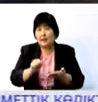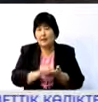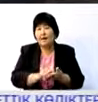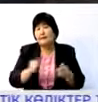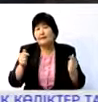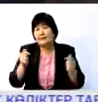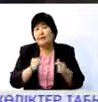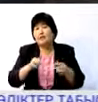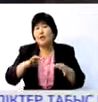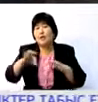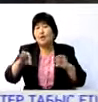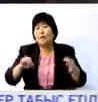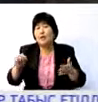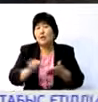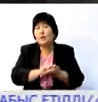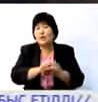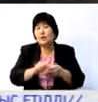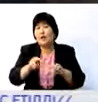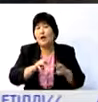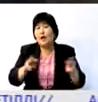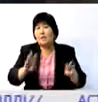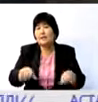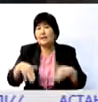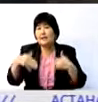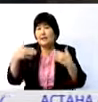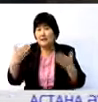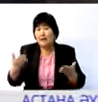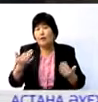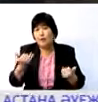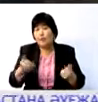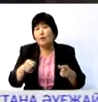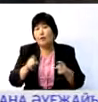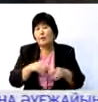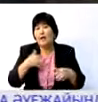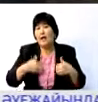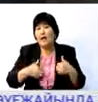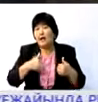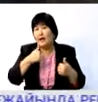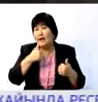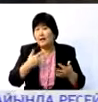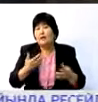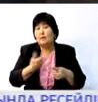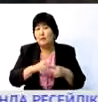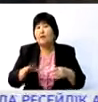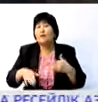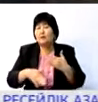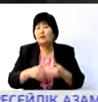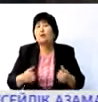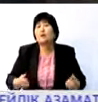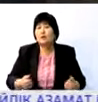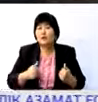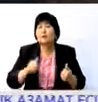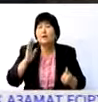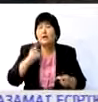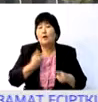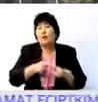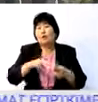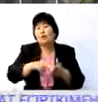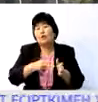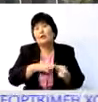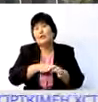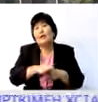тиісті жобалық сметалық құжаттары министрлікте екен, оны біз асытырып, ол бойынша да бар акпалымызды бар күшімізді саламыз осы жобаны іске асыру